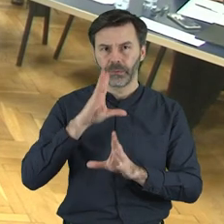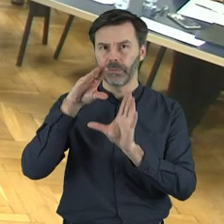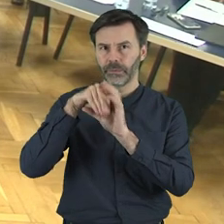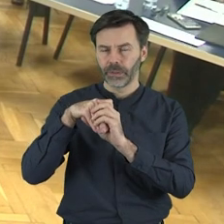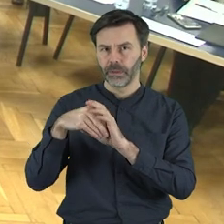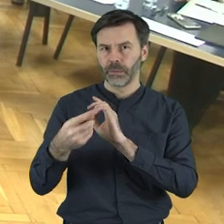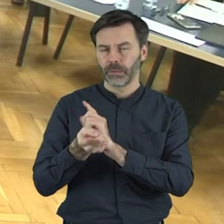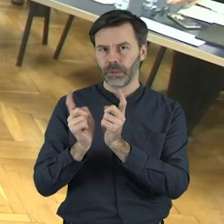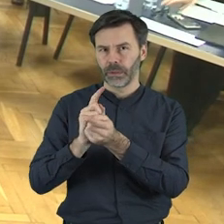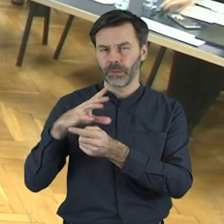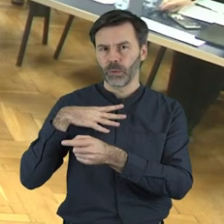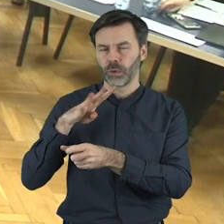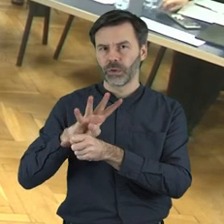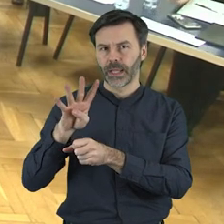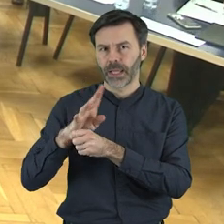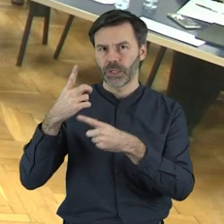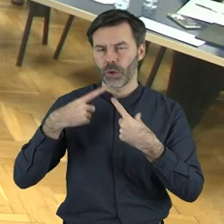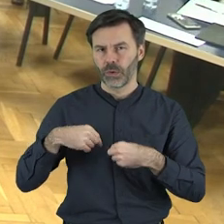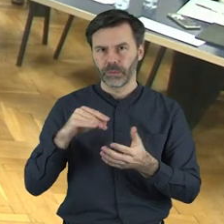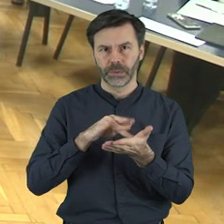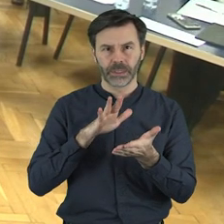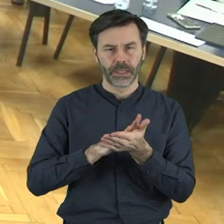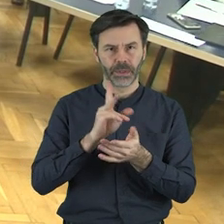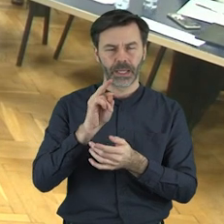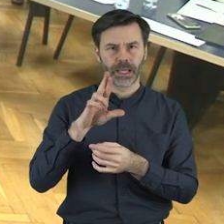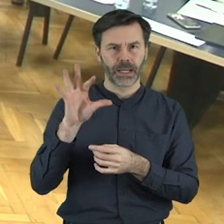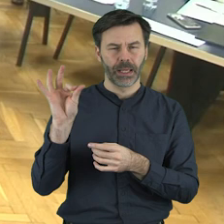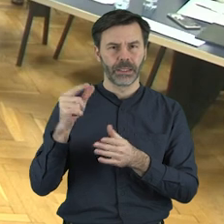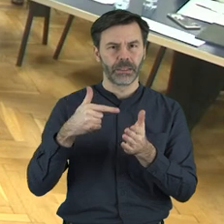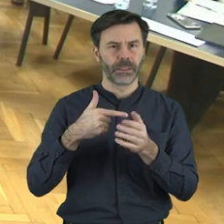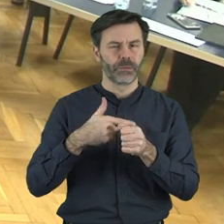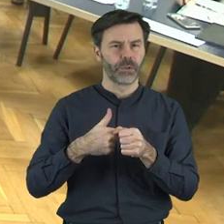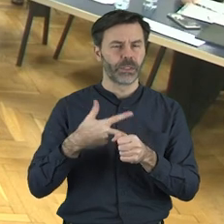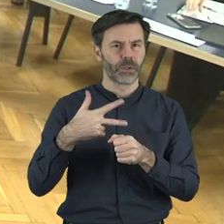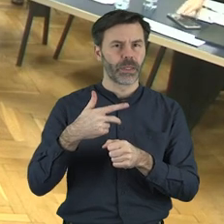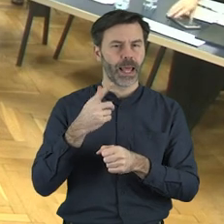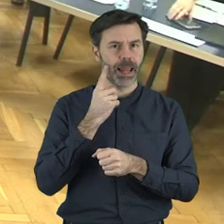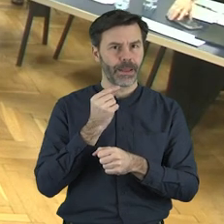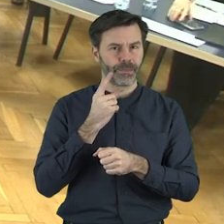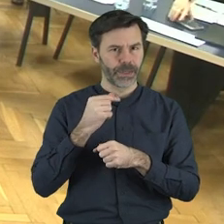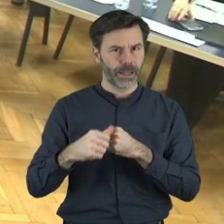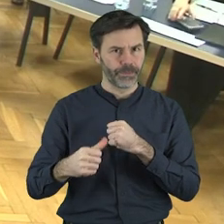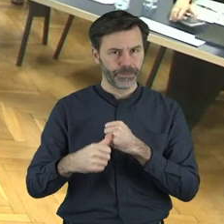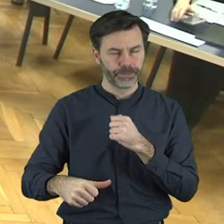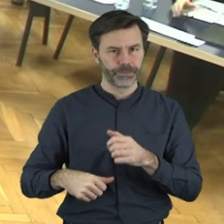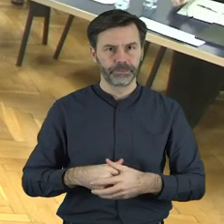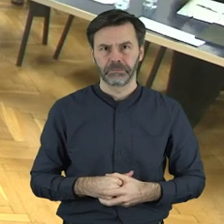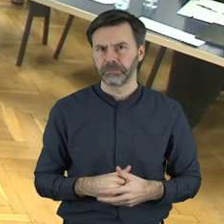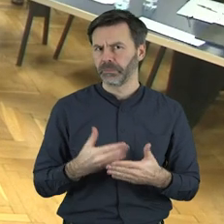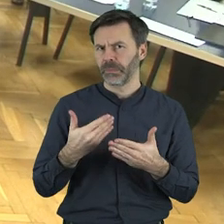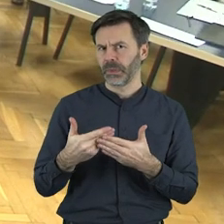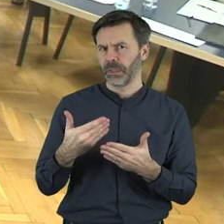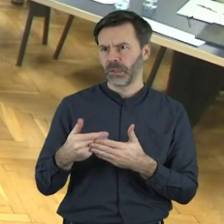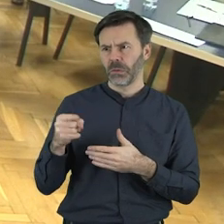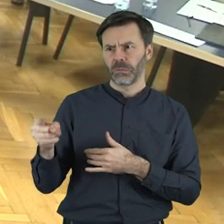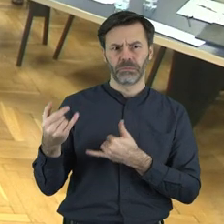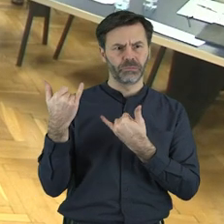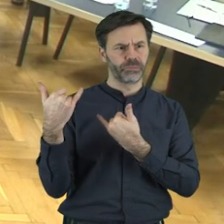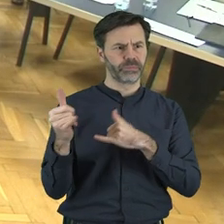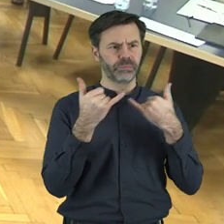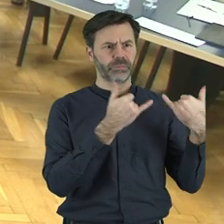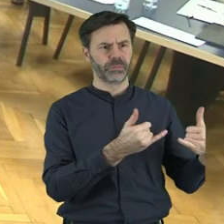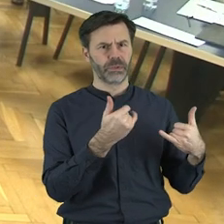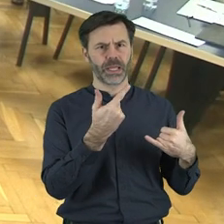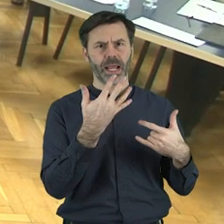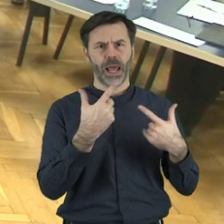lipca 2022 roku. Dlaczego ilość osób, czy liczba osób, ile tak wpisu jest tak ważna? Ponieważ przez datę wpisu, jak wskazałem